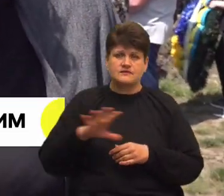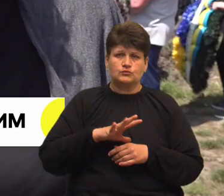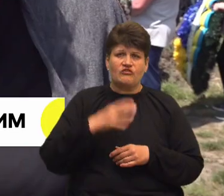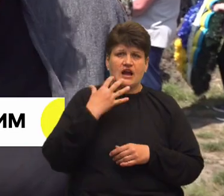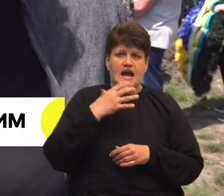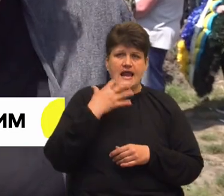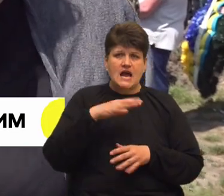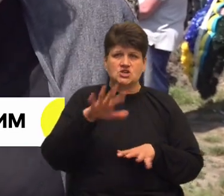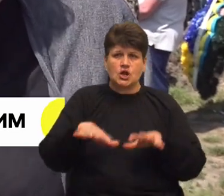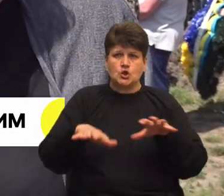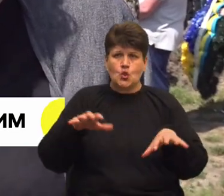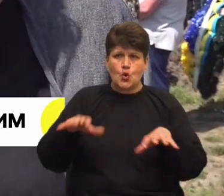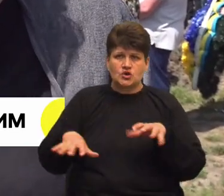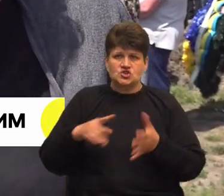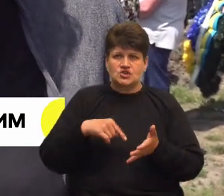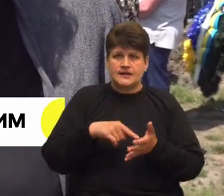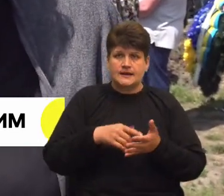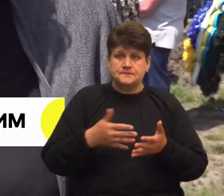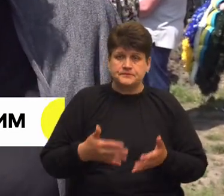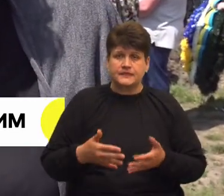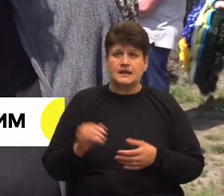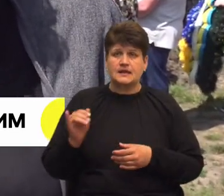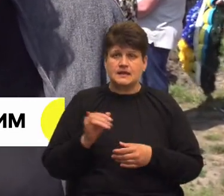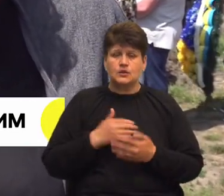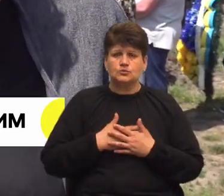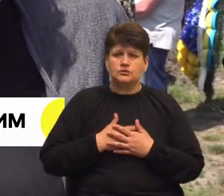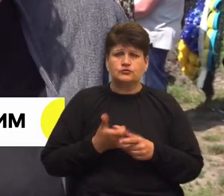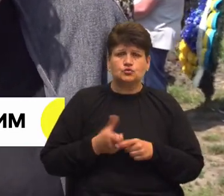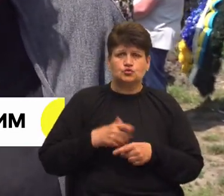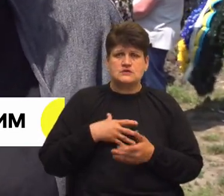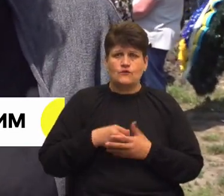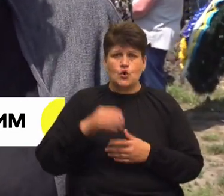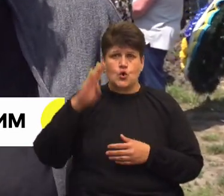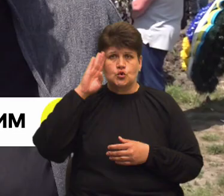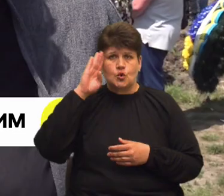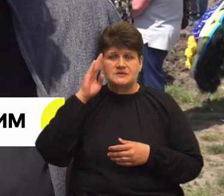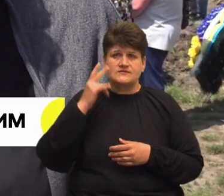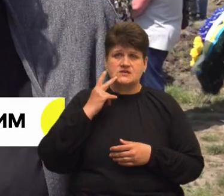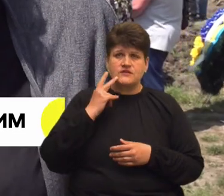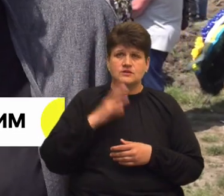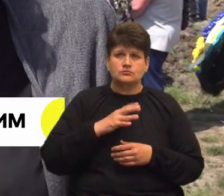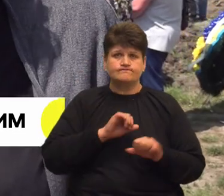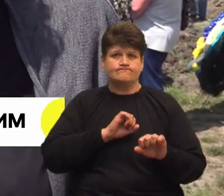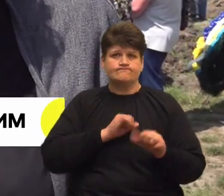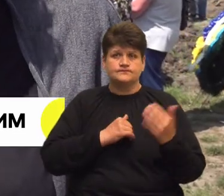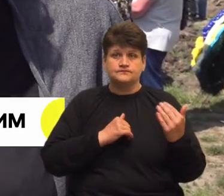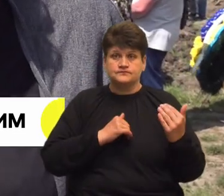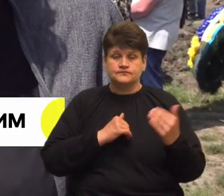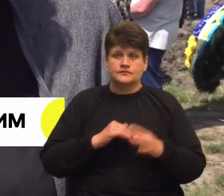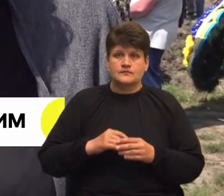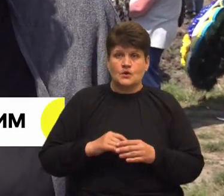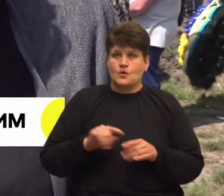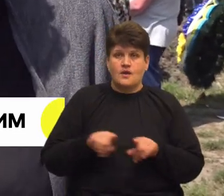точки він любив дуже своїх хлопців Він завжди був за ними стояв як